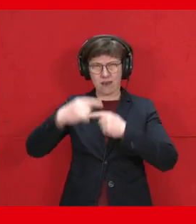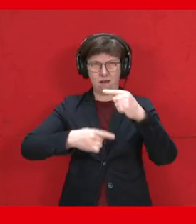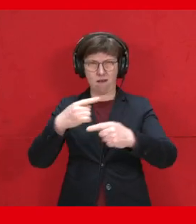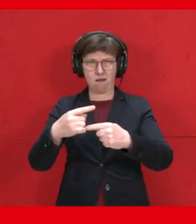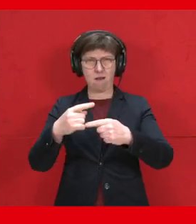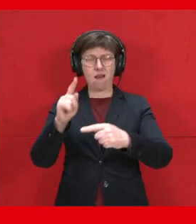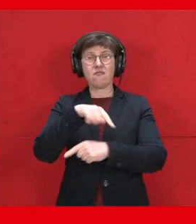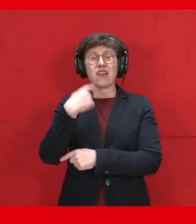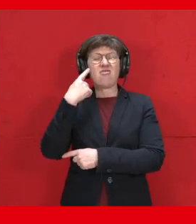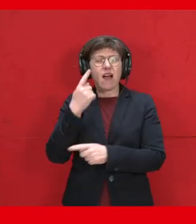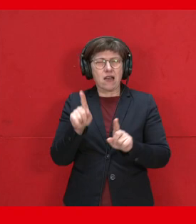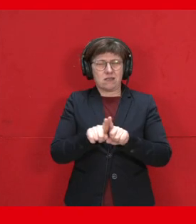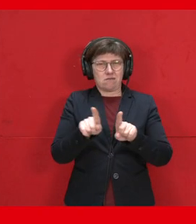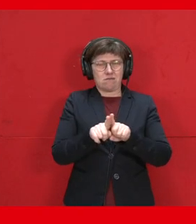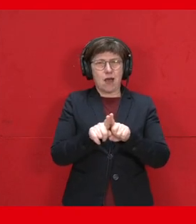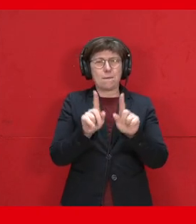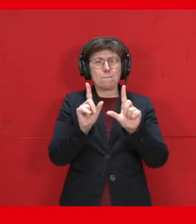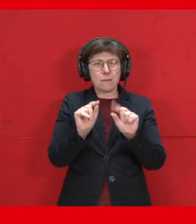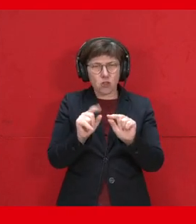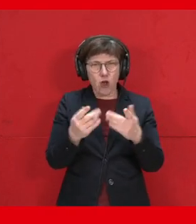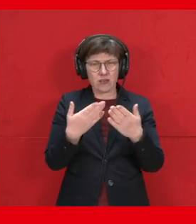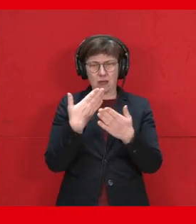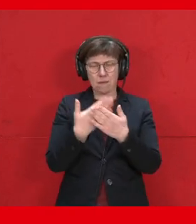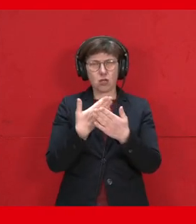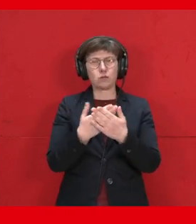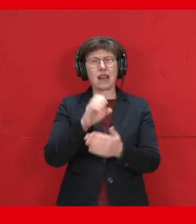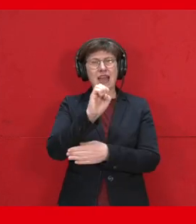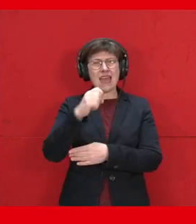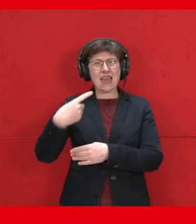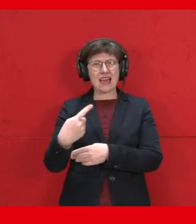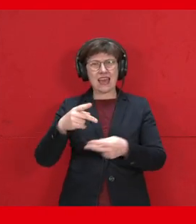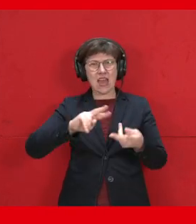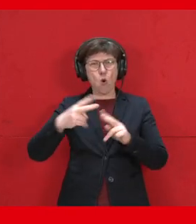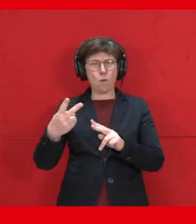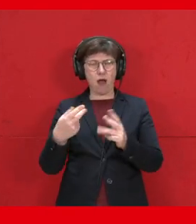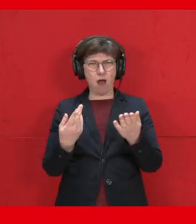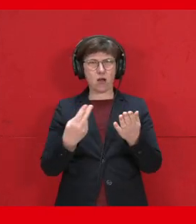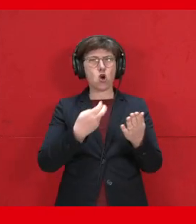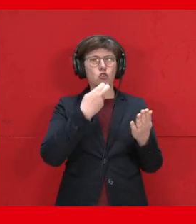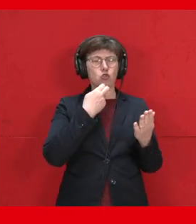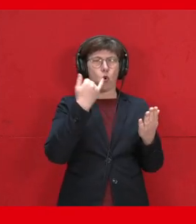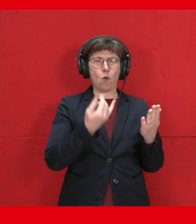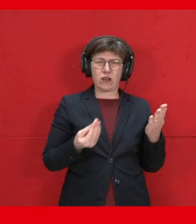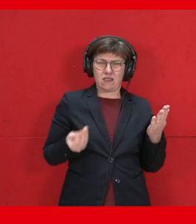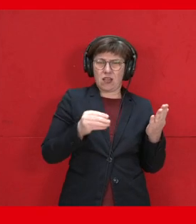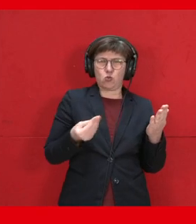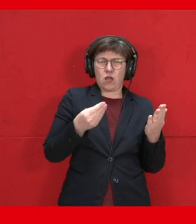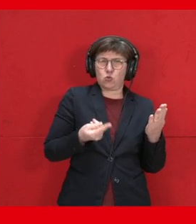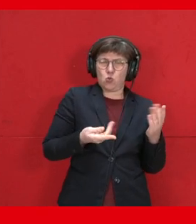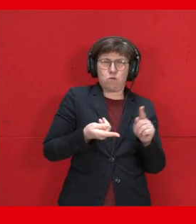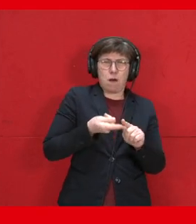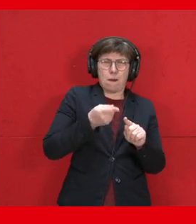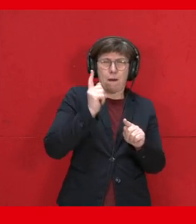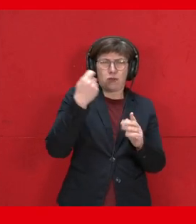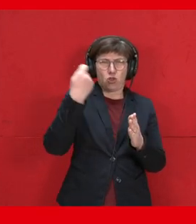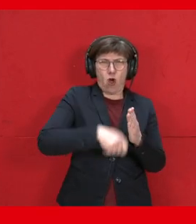Wir wissen auch, dass das bedeutet, dass zum Beispiel die EEG-Umlage, die den Strom heute zusätzlich verteuert, bis